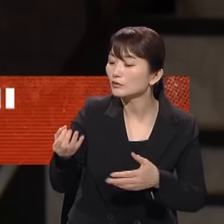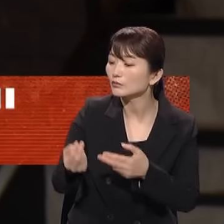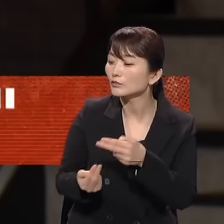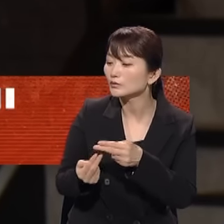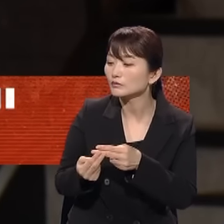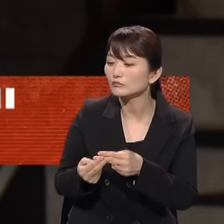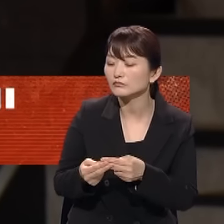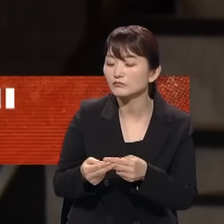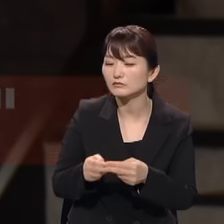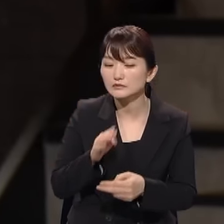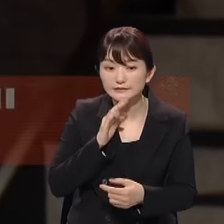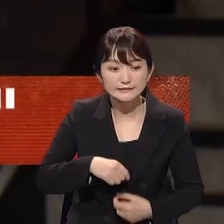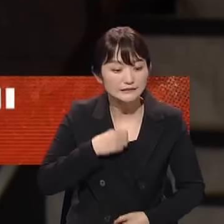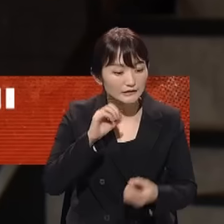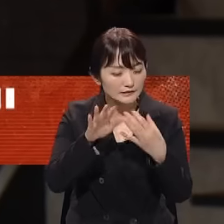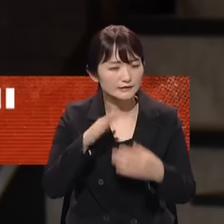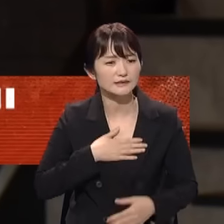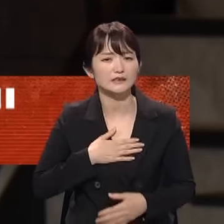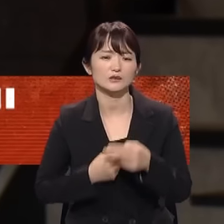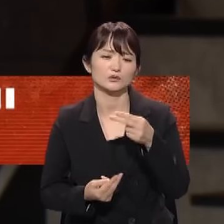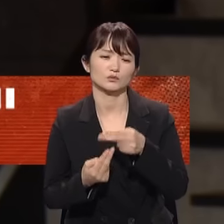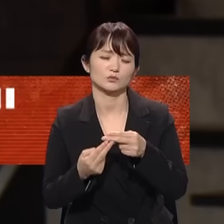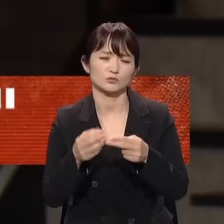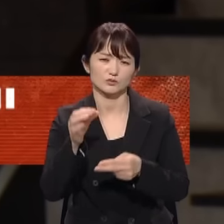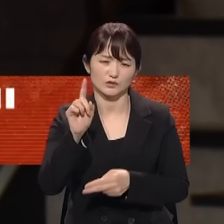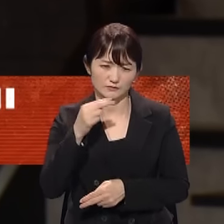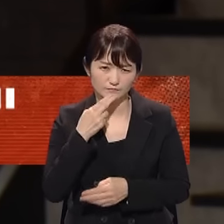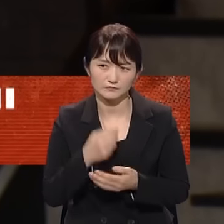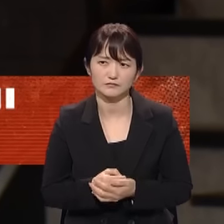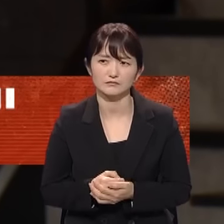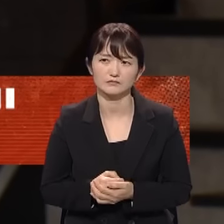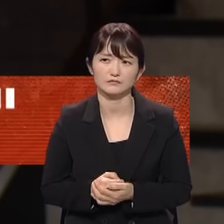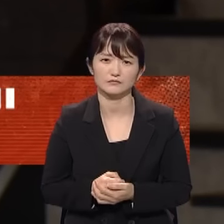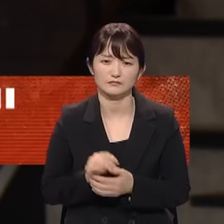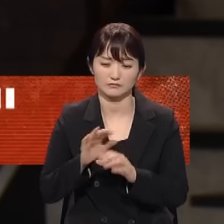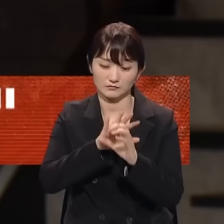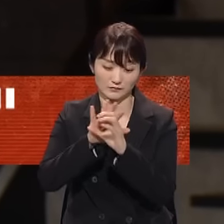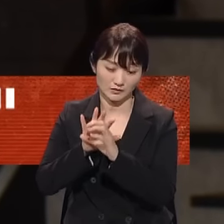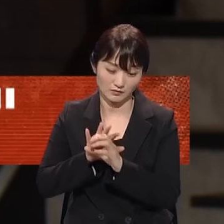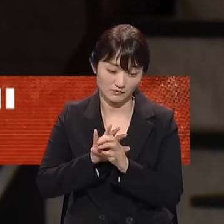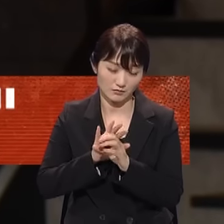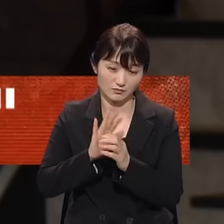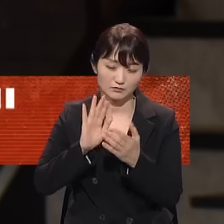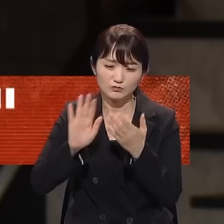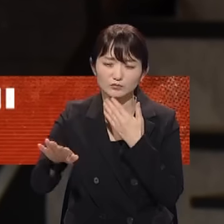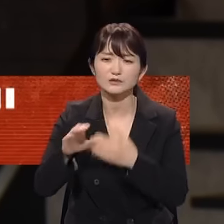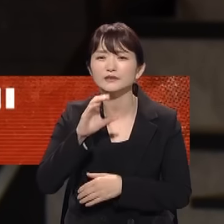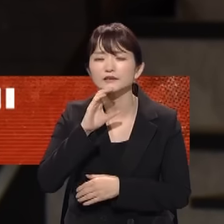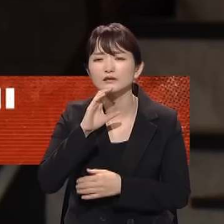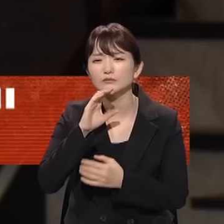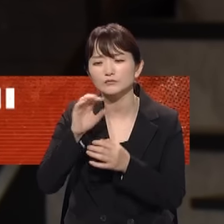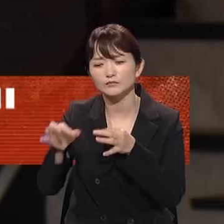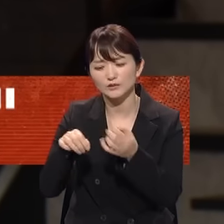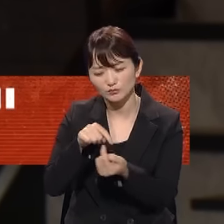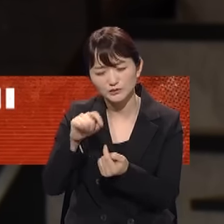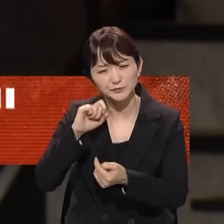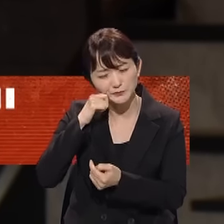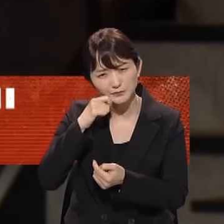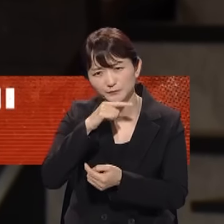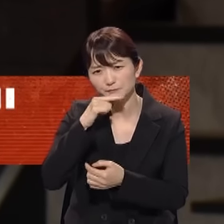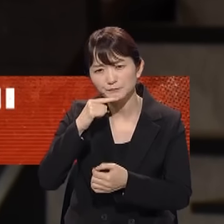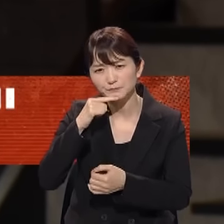돈이 하나도 없어. 어휴. 그동안 내가 얘기를 안 해서 그렇지 코로나 지나고 나서 너무 카페가 어려워서 적자가 계속 났어. 그래서